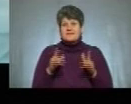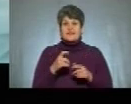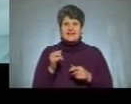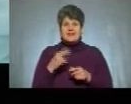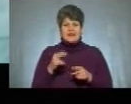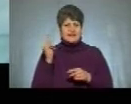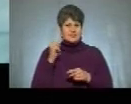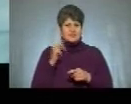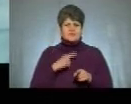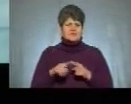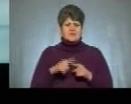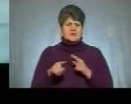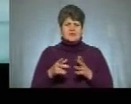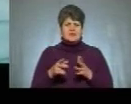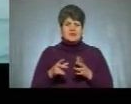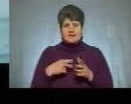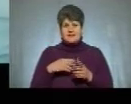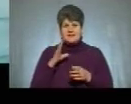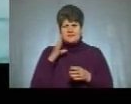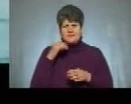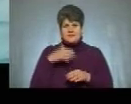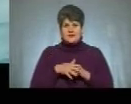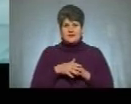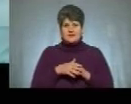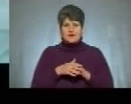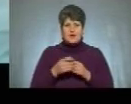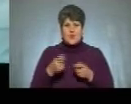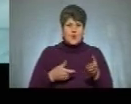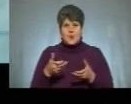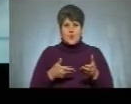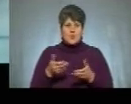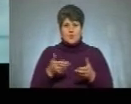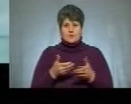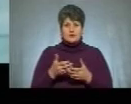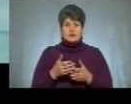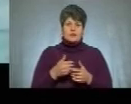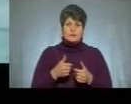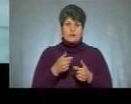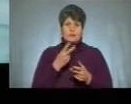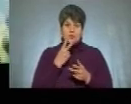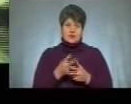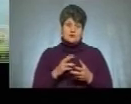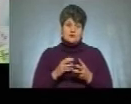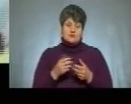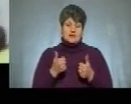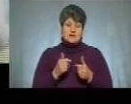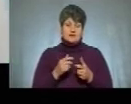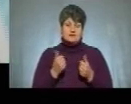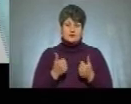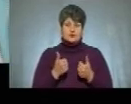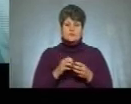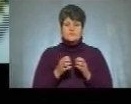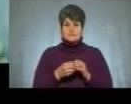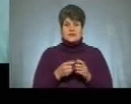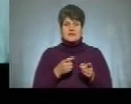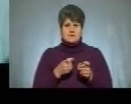швидко навчилася. Я вловила цю хвилю ходу і досить показує великі результати. Стрільба